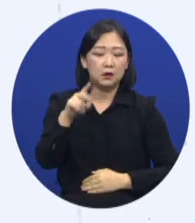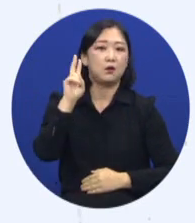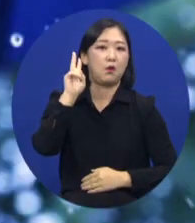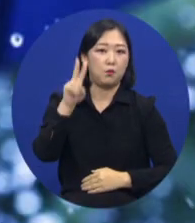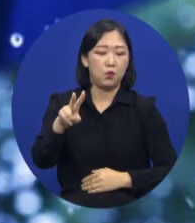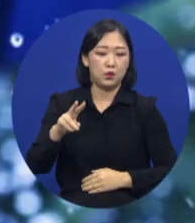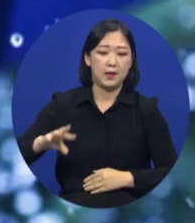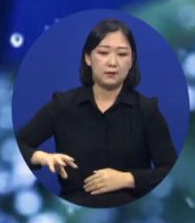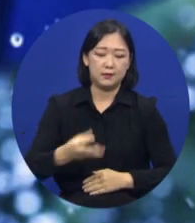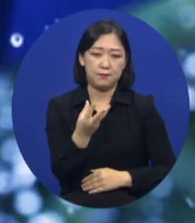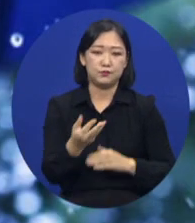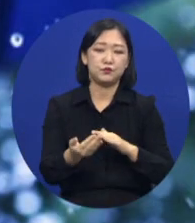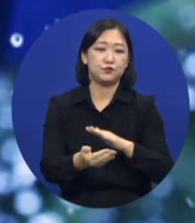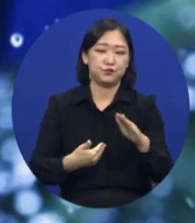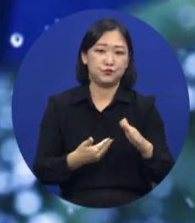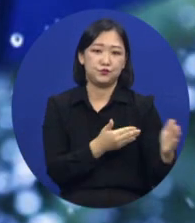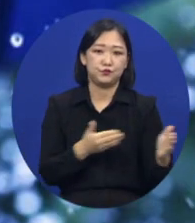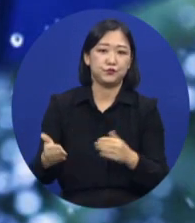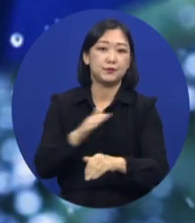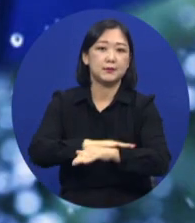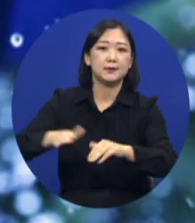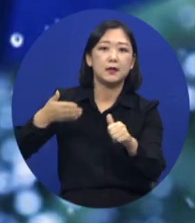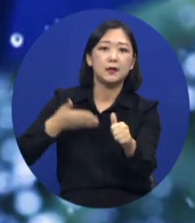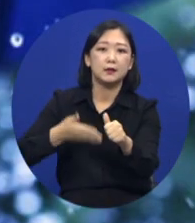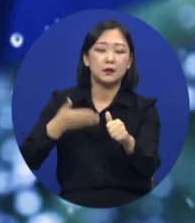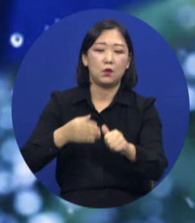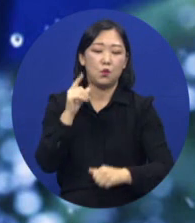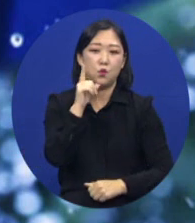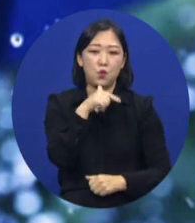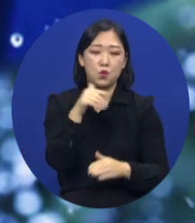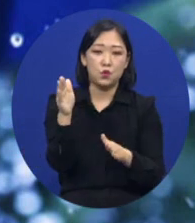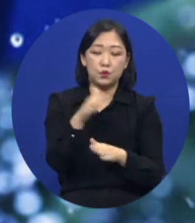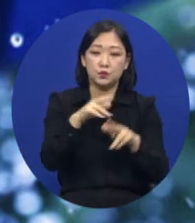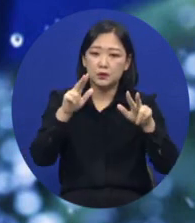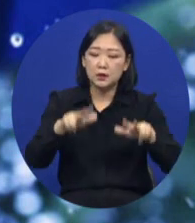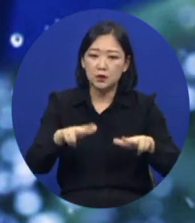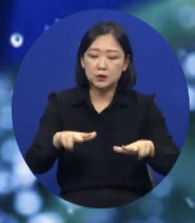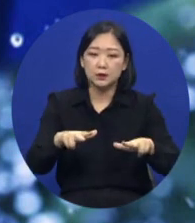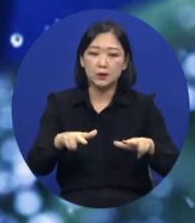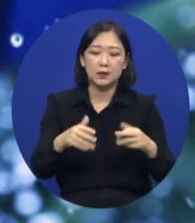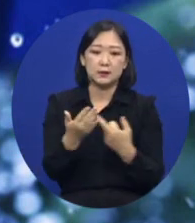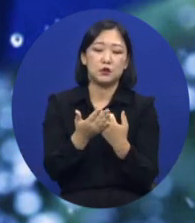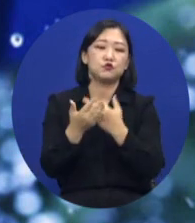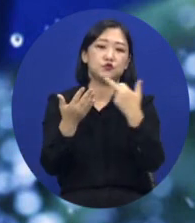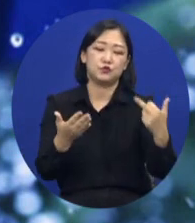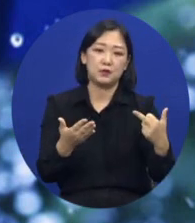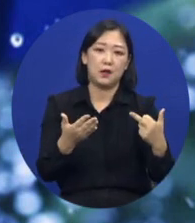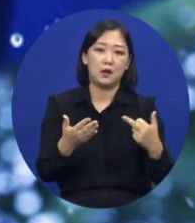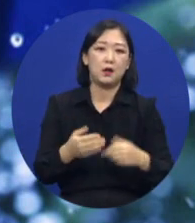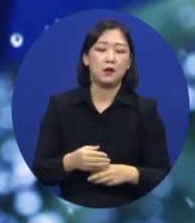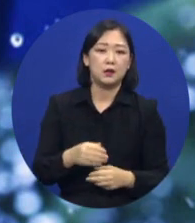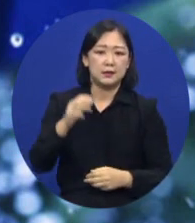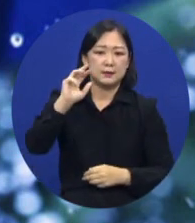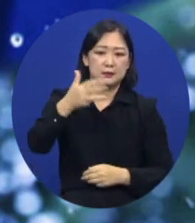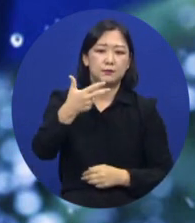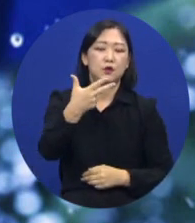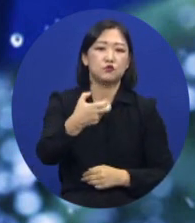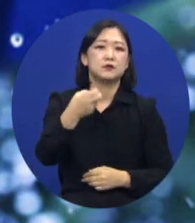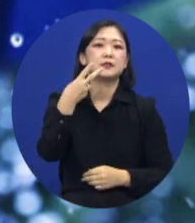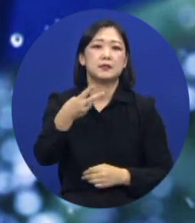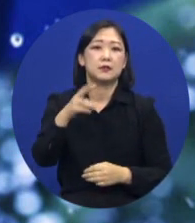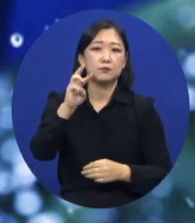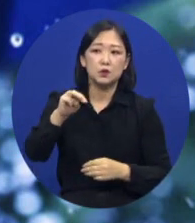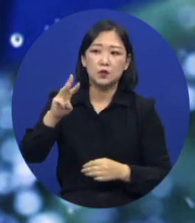모레 태풍 대비를 잘 해주셔야겠는데요. 월요일부터 현재까지 제주 산지인 진달래밭에는